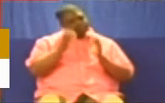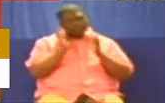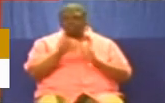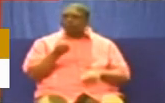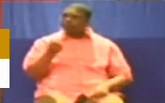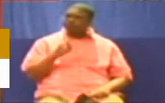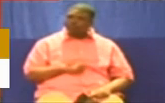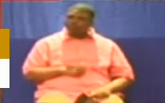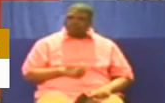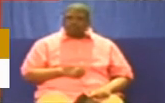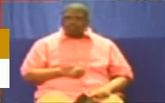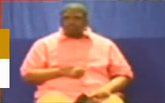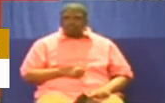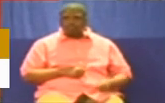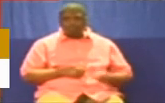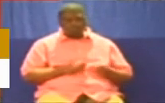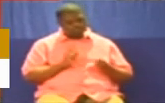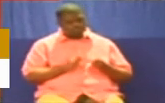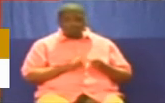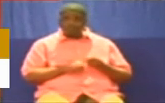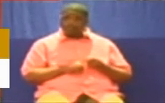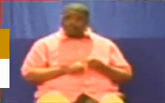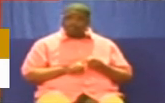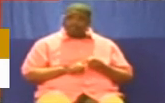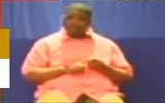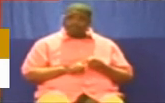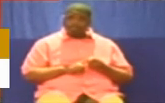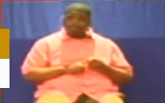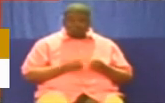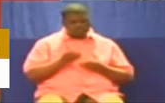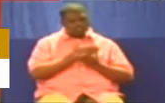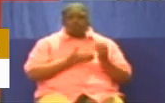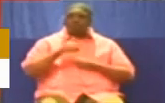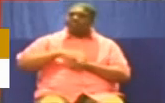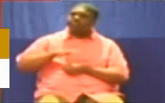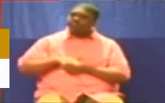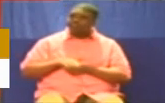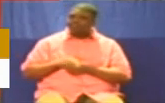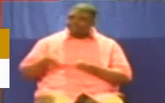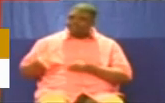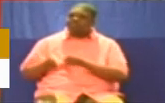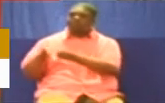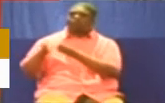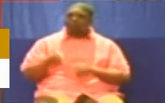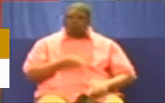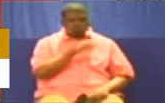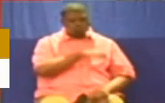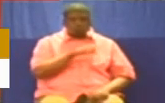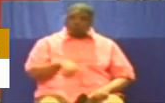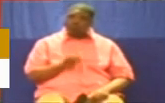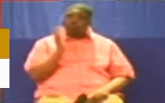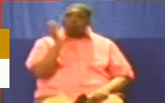kidogo. Moja ya mambo ambayo yalionekana yamejitokeza katika maeneo mengi, pamoja na mfumo wa soko la moja kwa moja